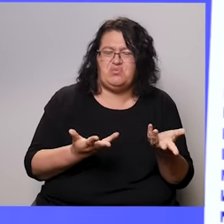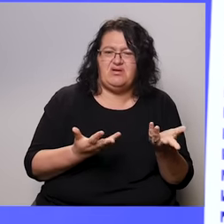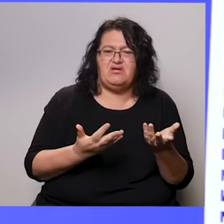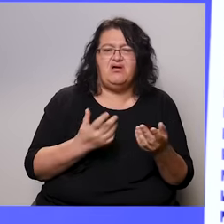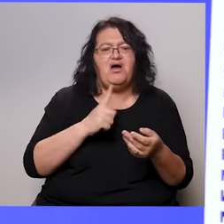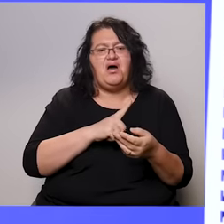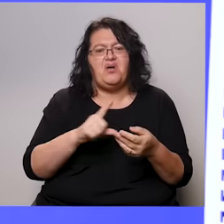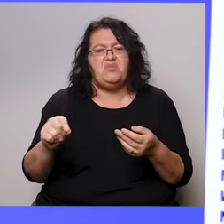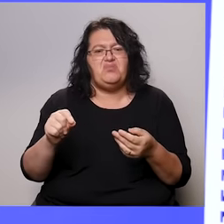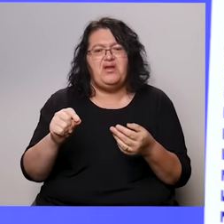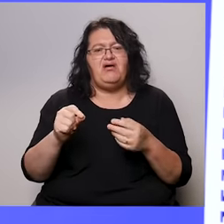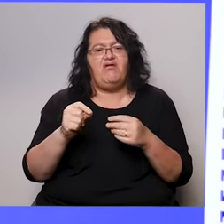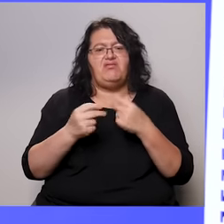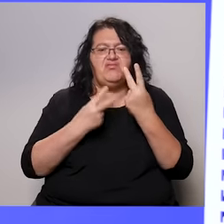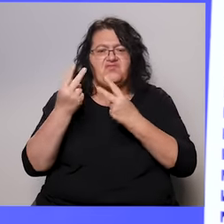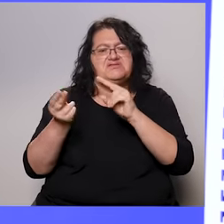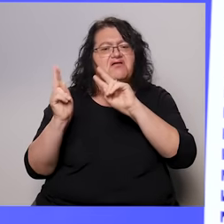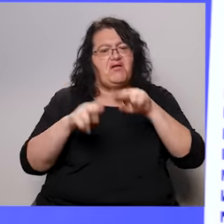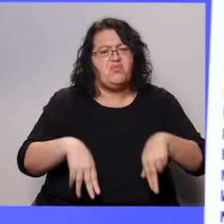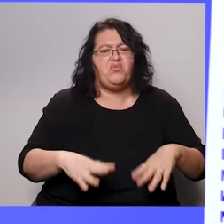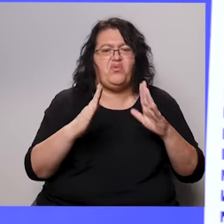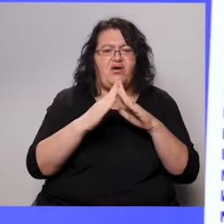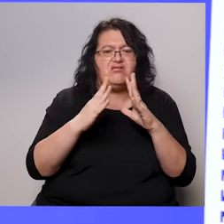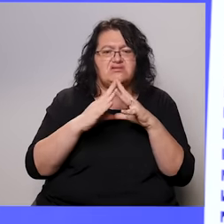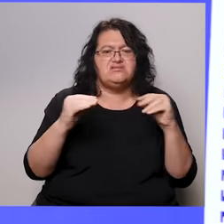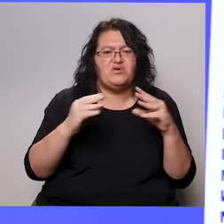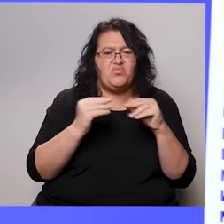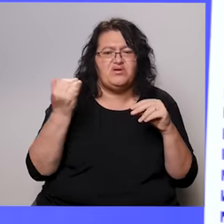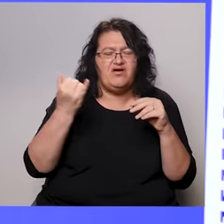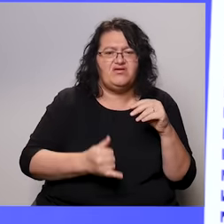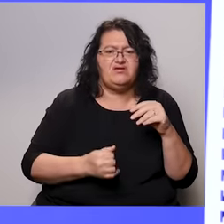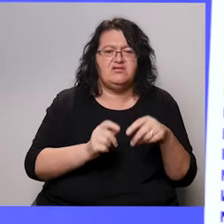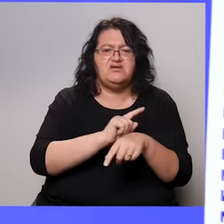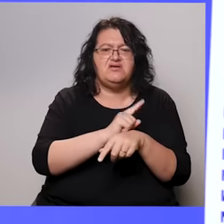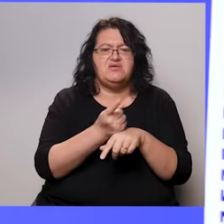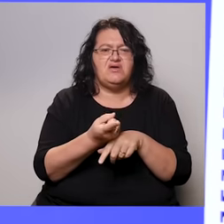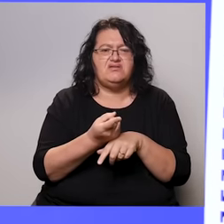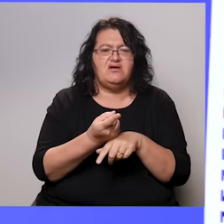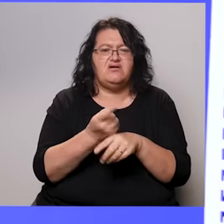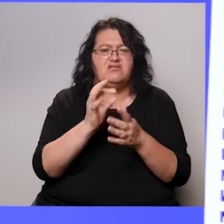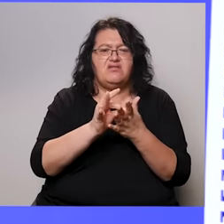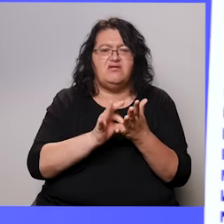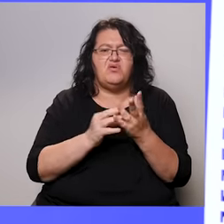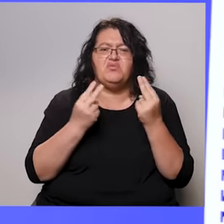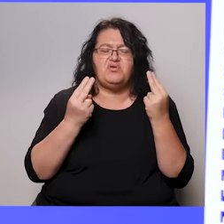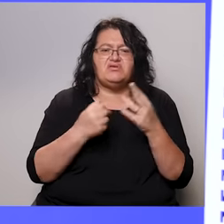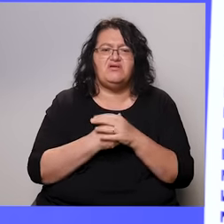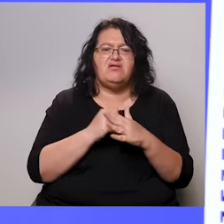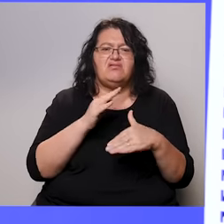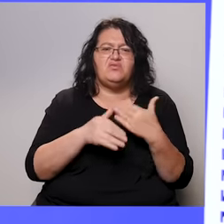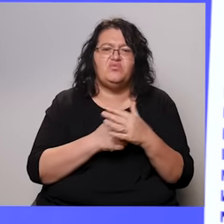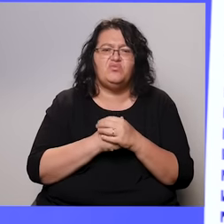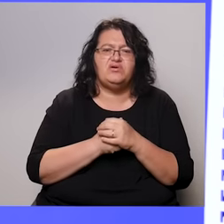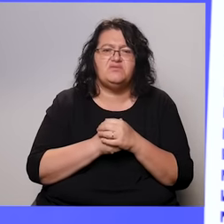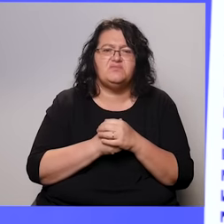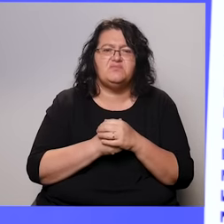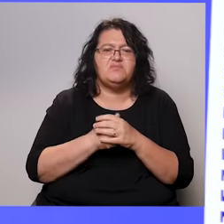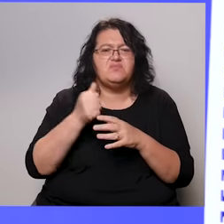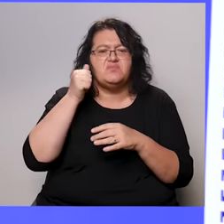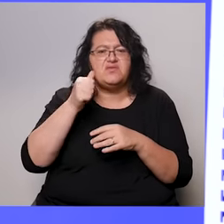Am plecat din țara respectivă, am venit acasă. Imediat după ce, e un detaliu important ăsta, după ce